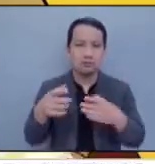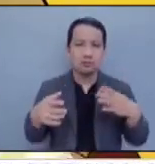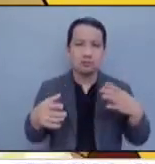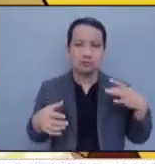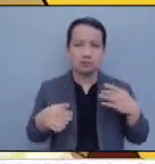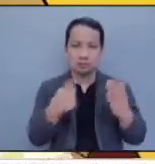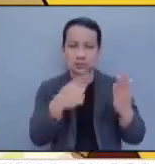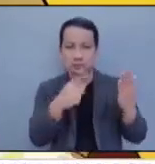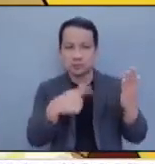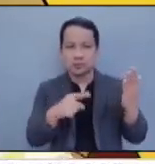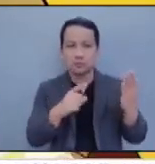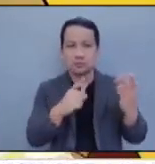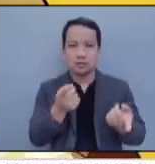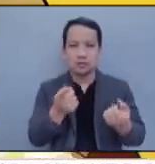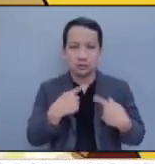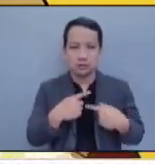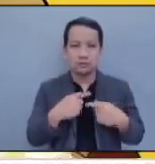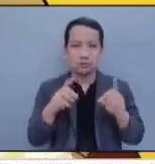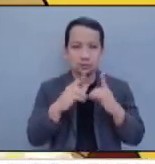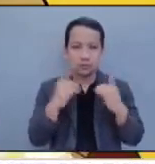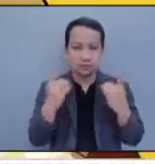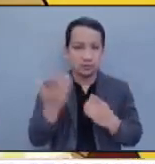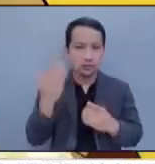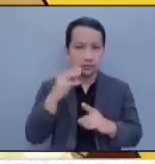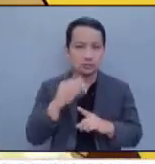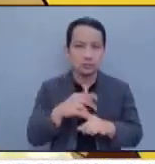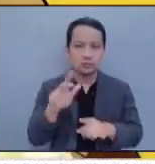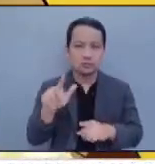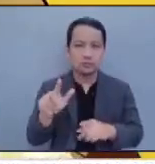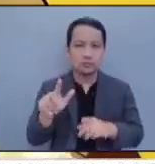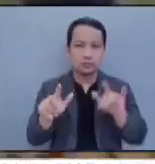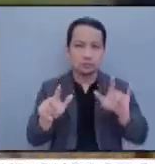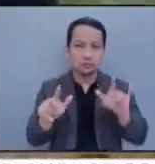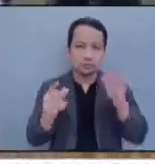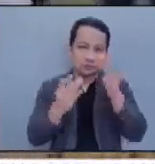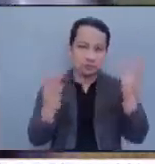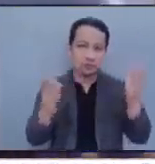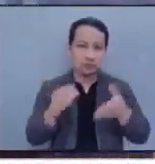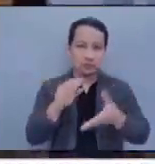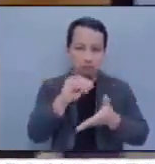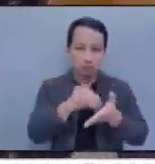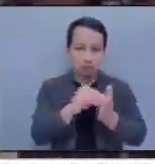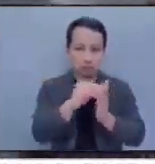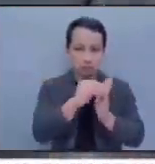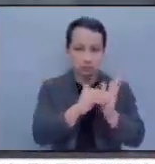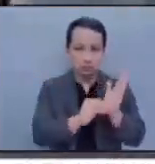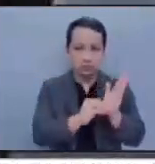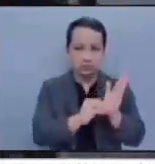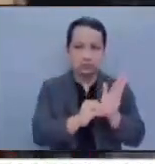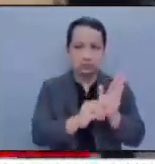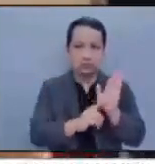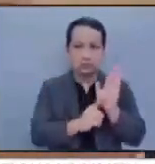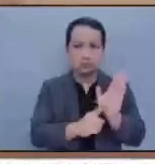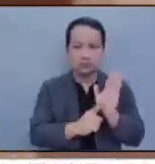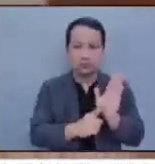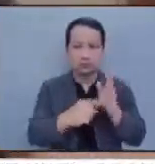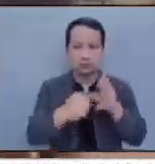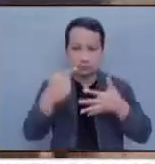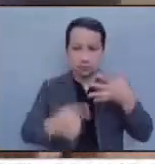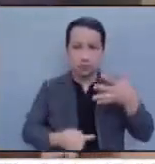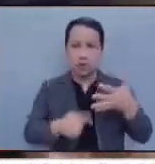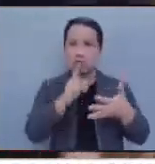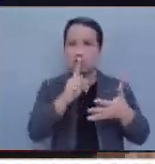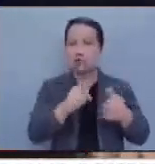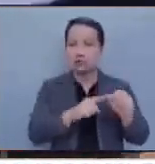report na isinagawa ng ahensya noong May 23 hanggang 25. Laman ito ang ulat na magpapakita ng opisyal na listahan ng mga